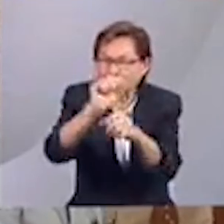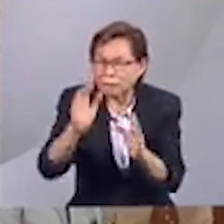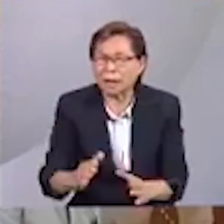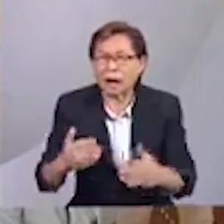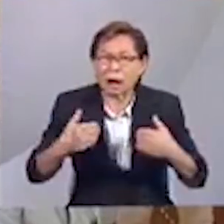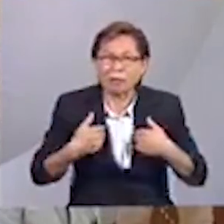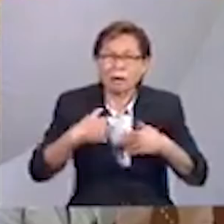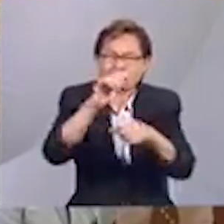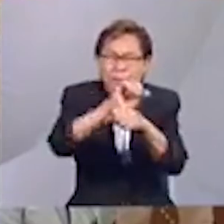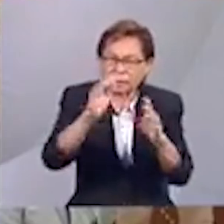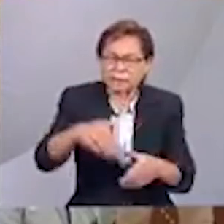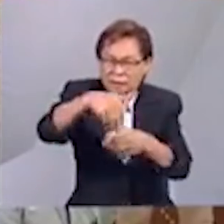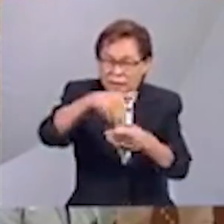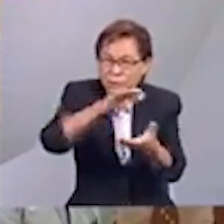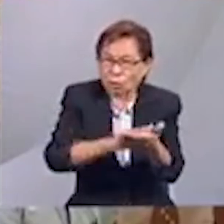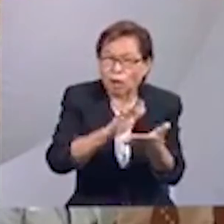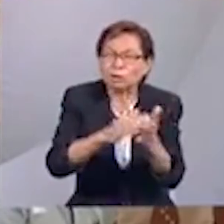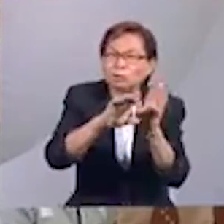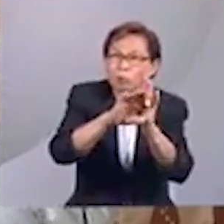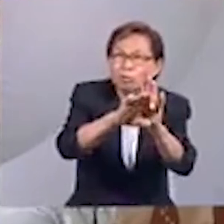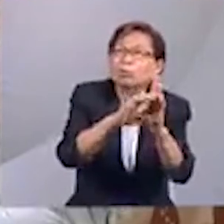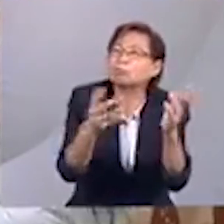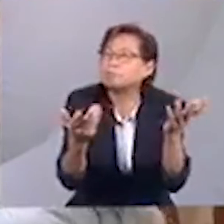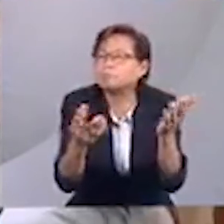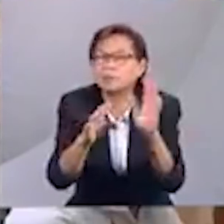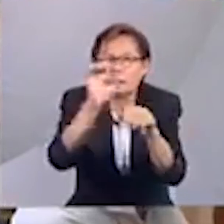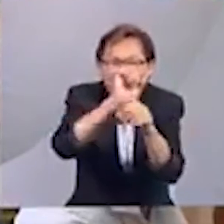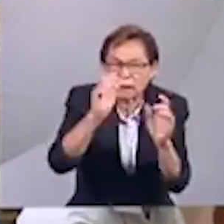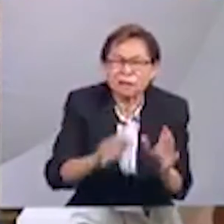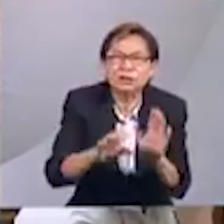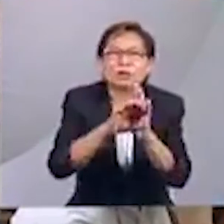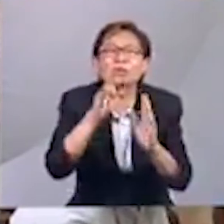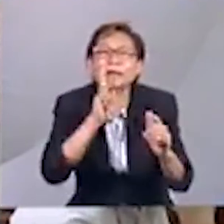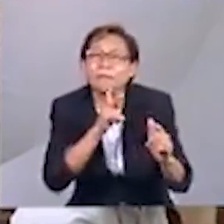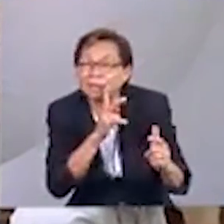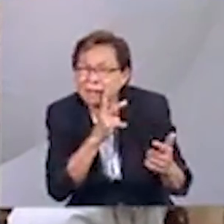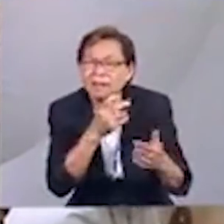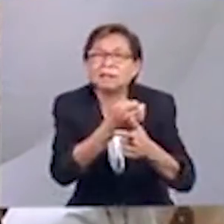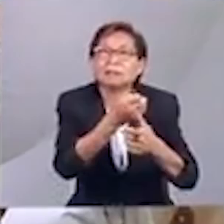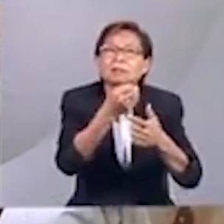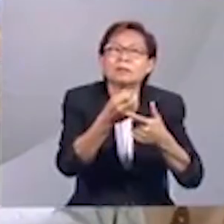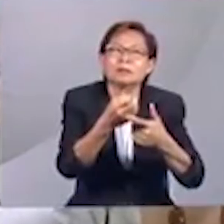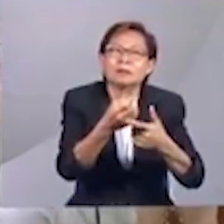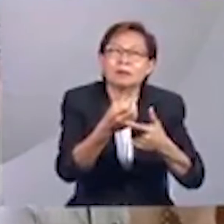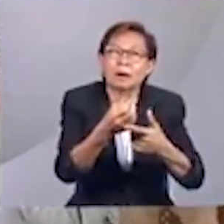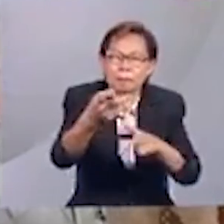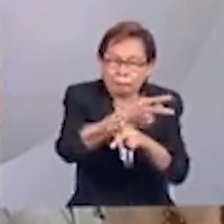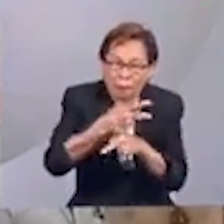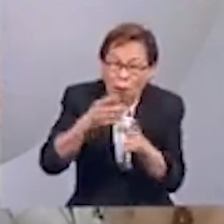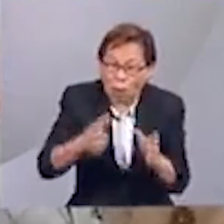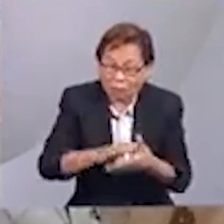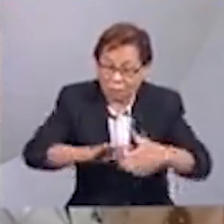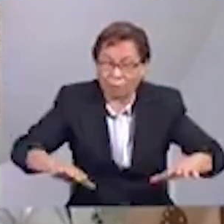mereka yang terlibat atau yang berada di dalam sekolah, contohnya macam pihak kantin ataupun yang pengawal